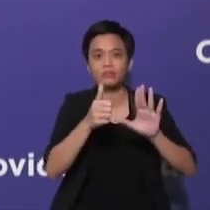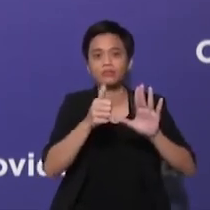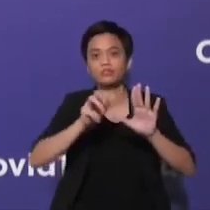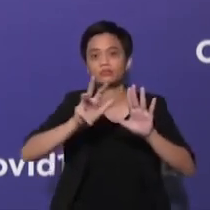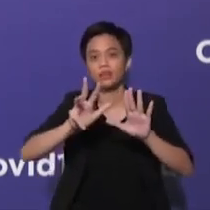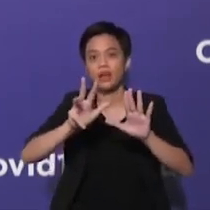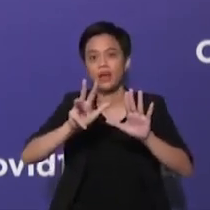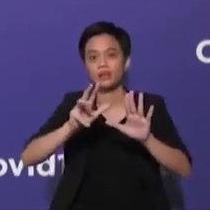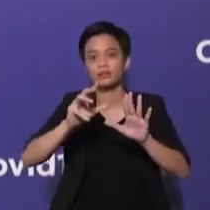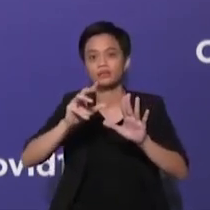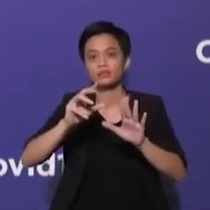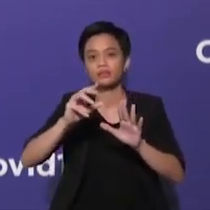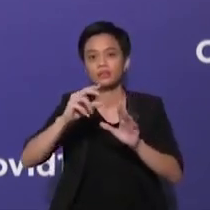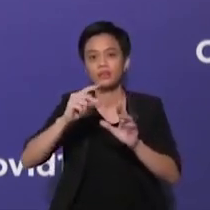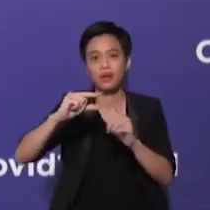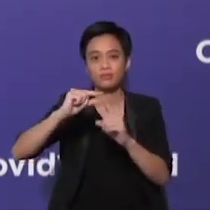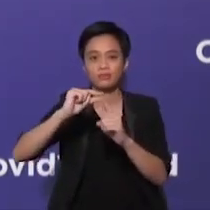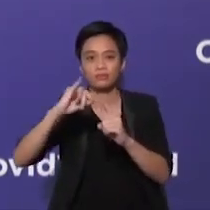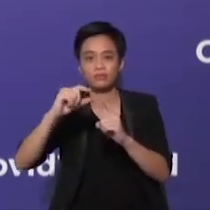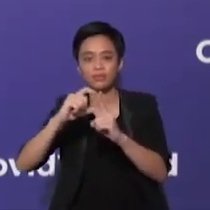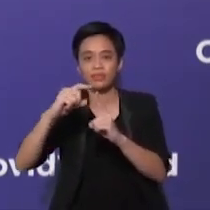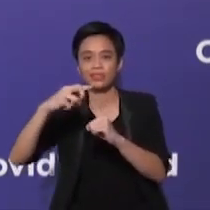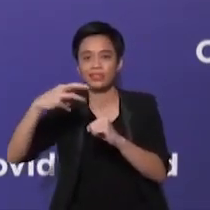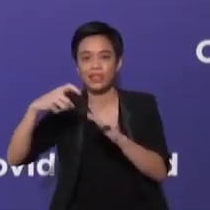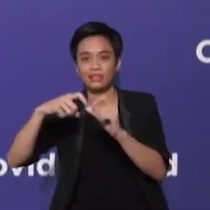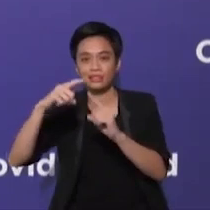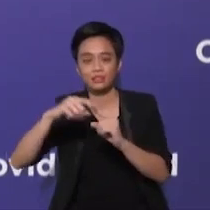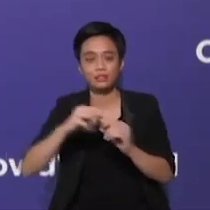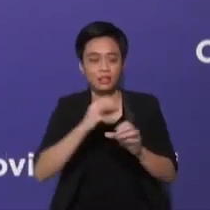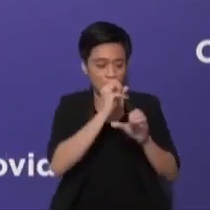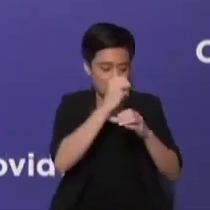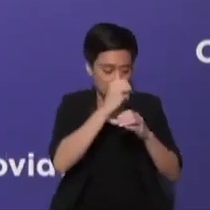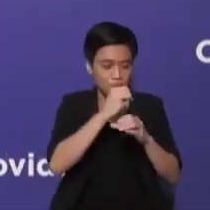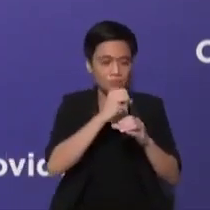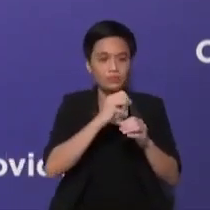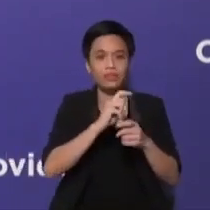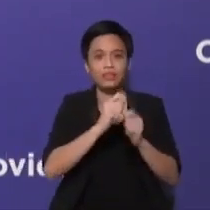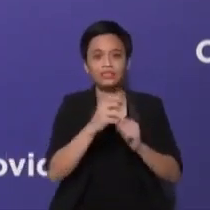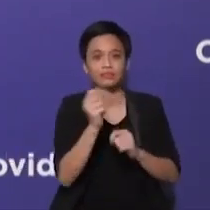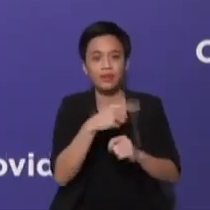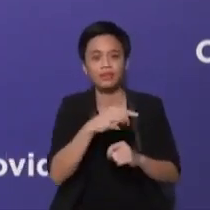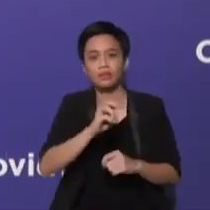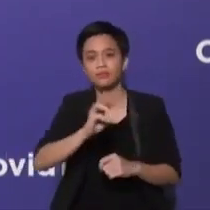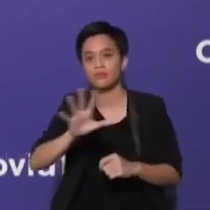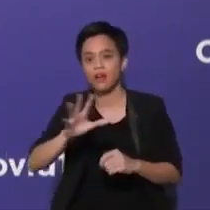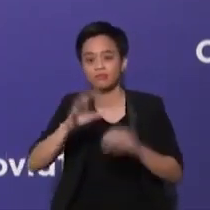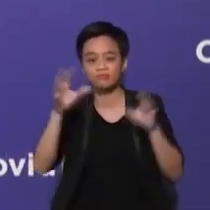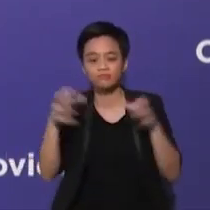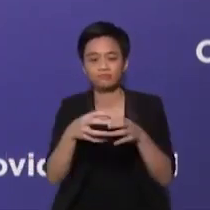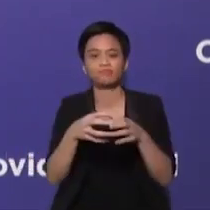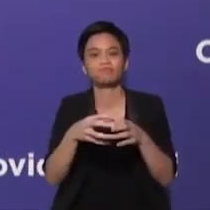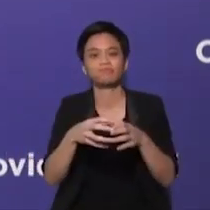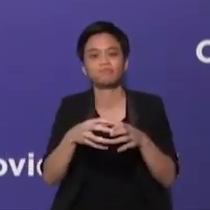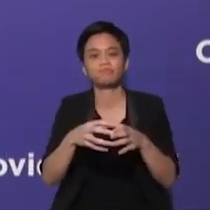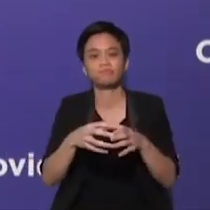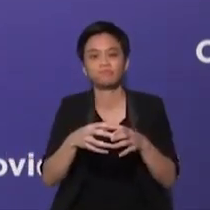PCR yang sekarang aktif dan 35 laboratorium PES cepat molekular yang aktif